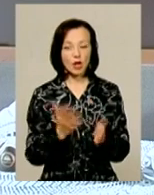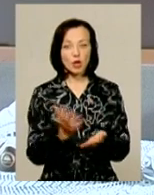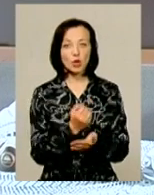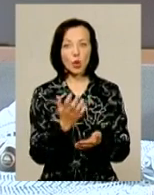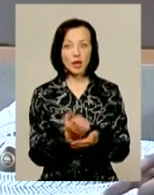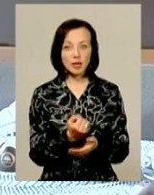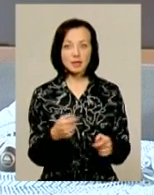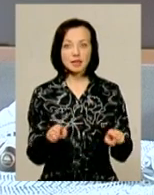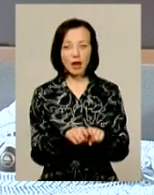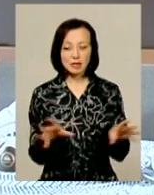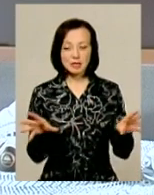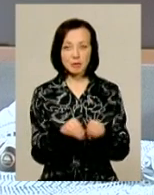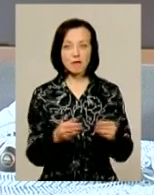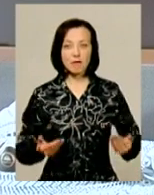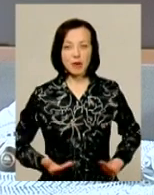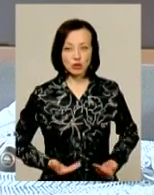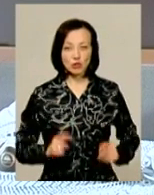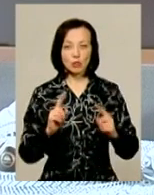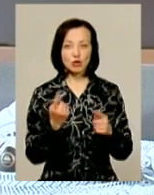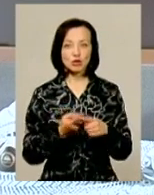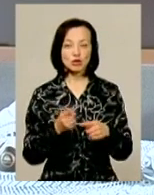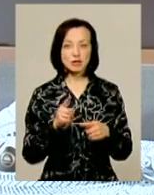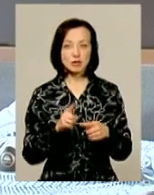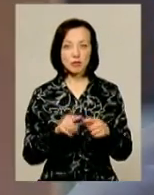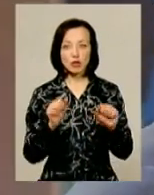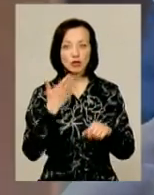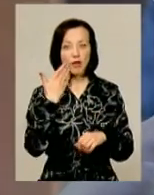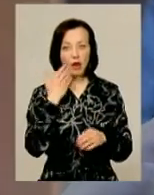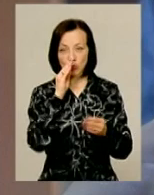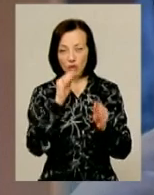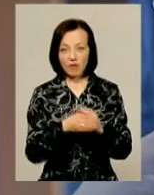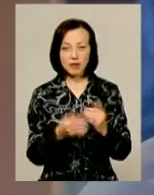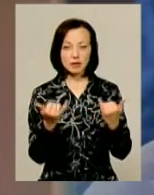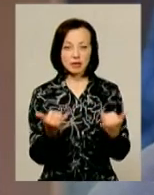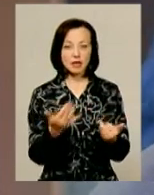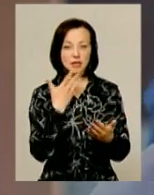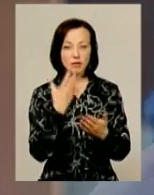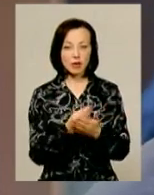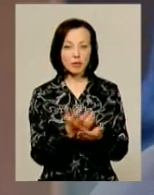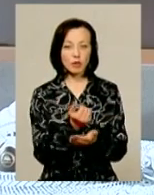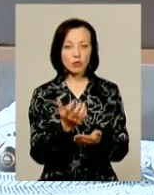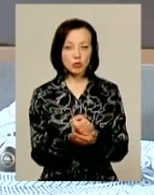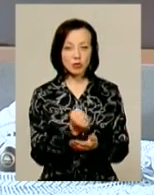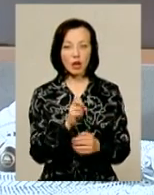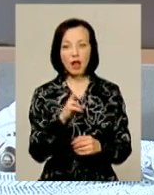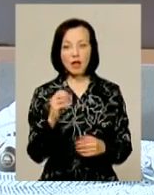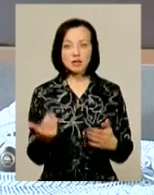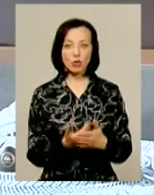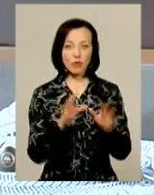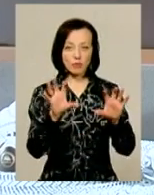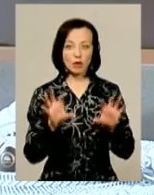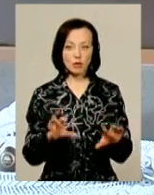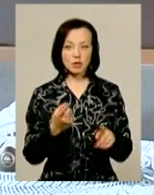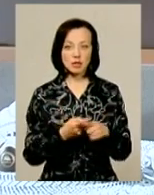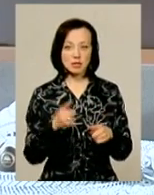дохід також співмешканців. Чому? Тому що можна легко сховати зараз свої прибутки, але за новим законом